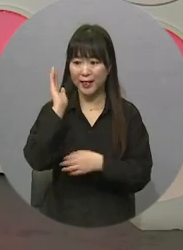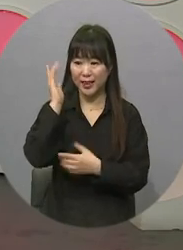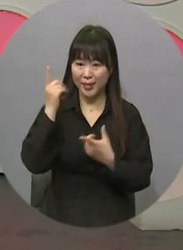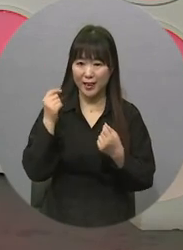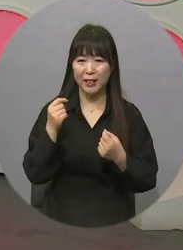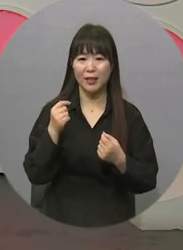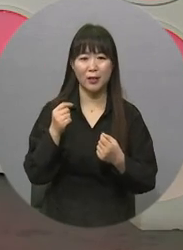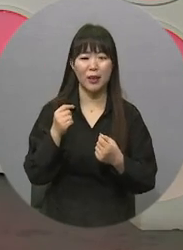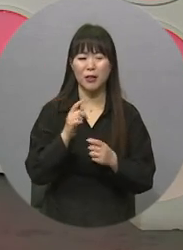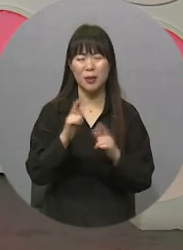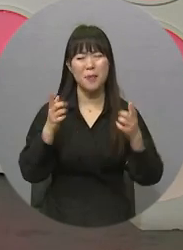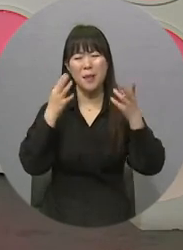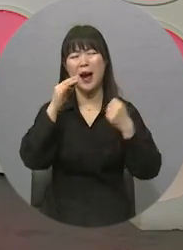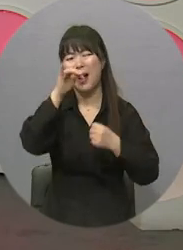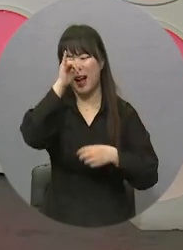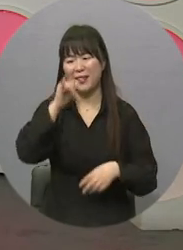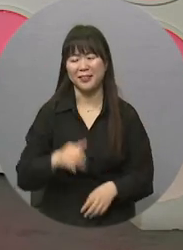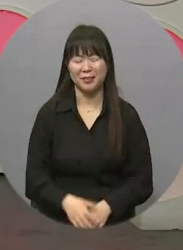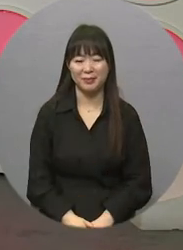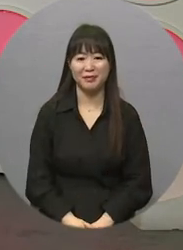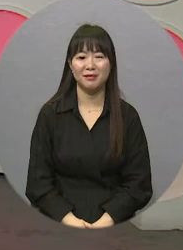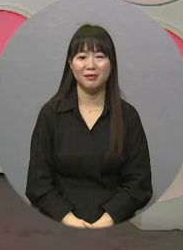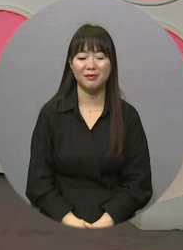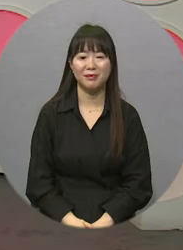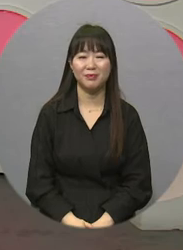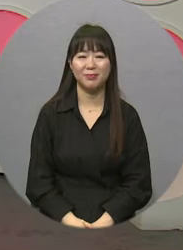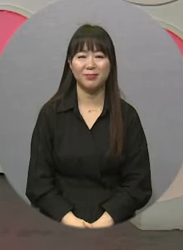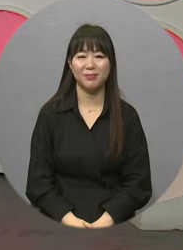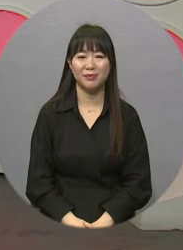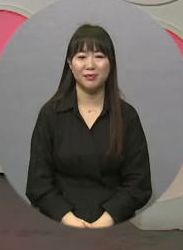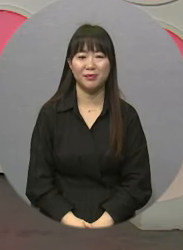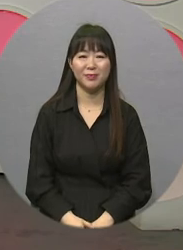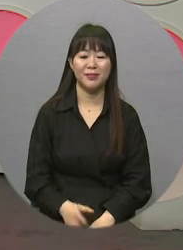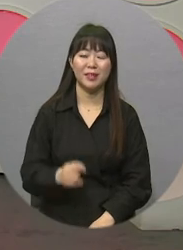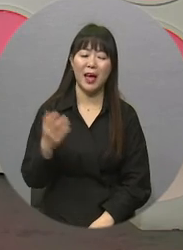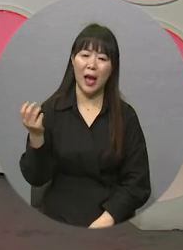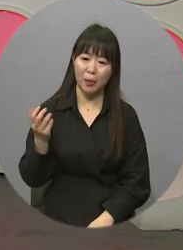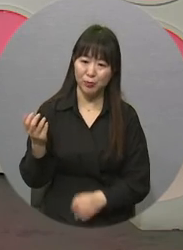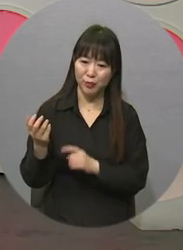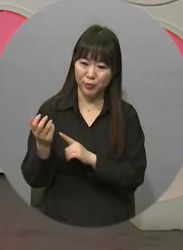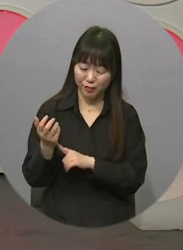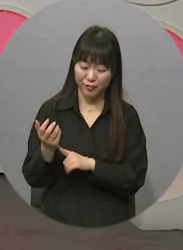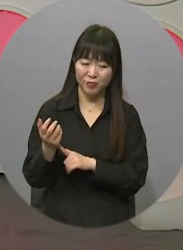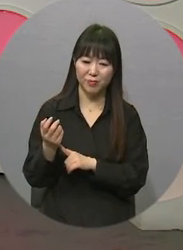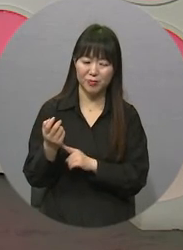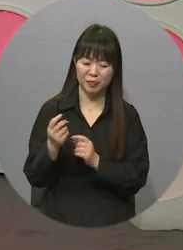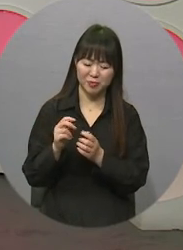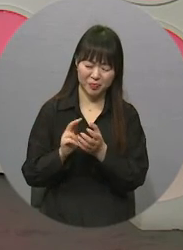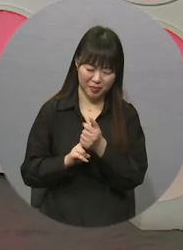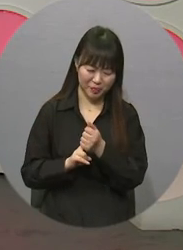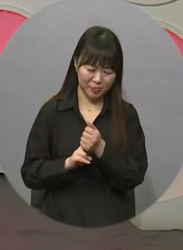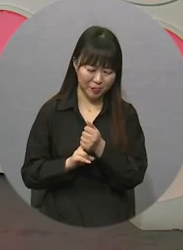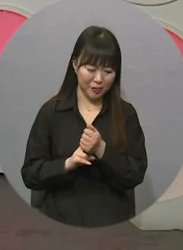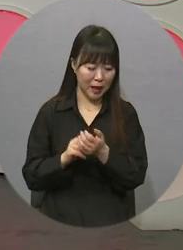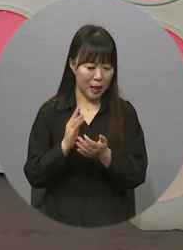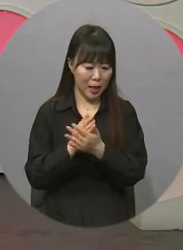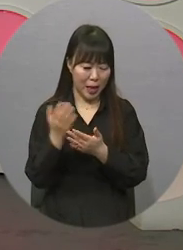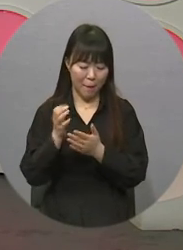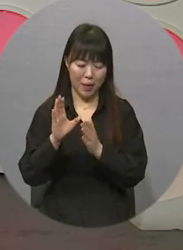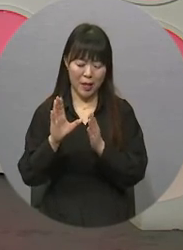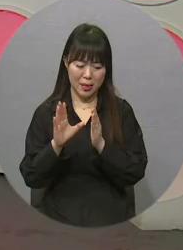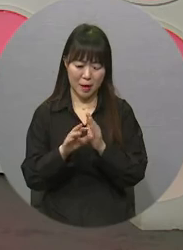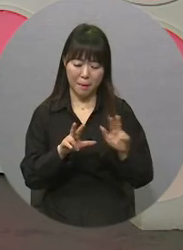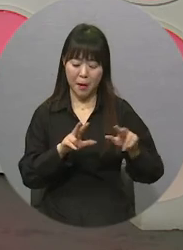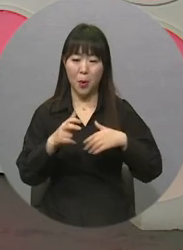저도 부자배 가지고. 네. 어쨌든 아프시는 거는 꽁꽁 숨겨두지 마시고 아플 때는